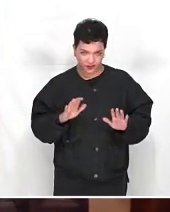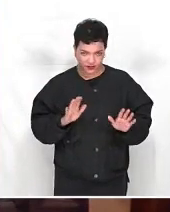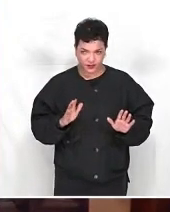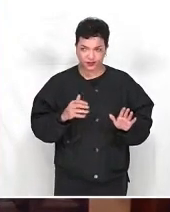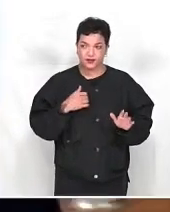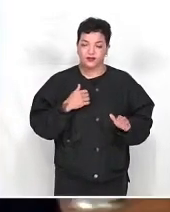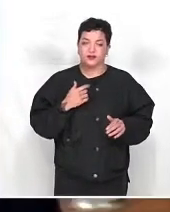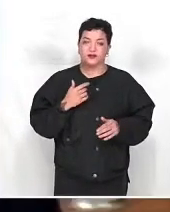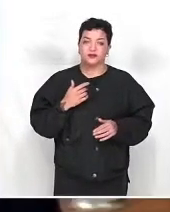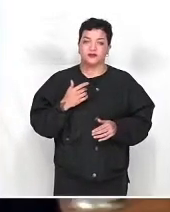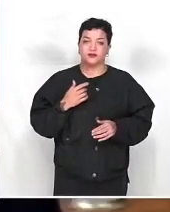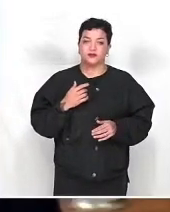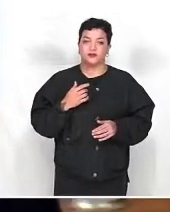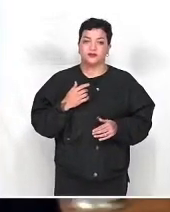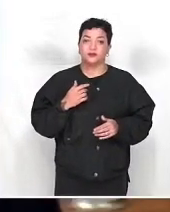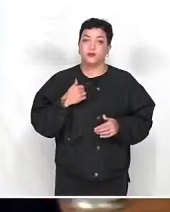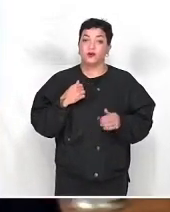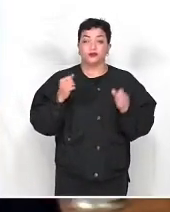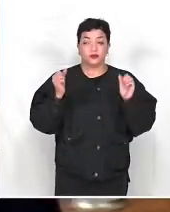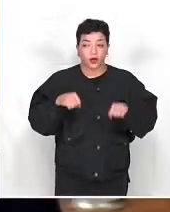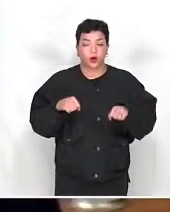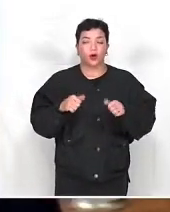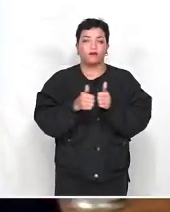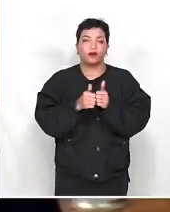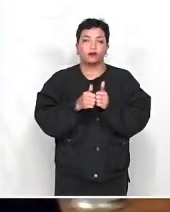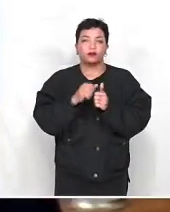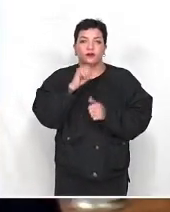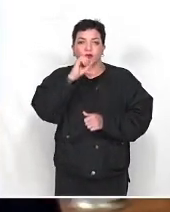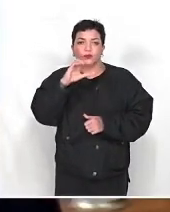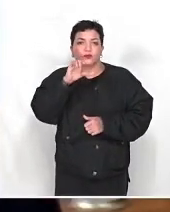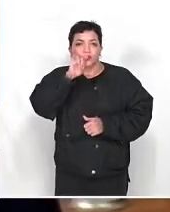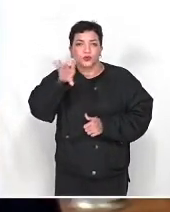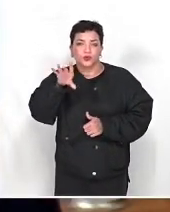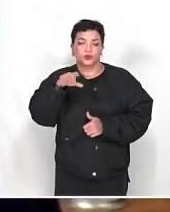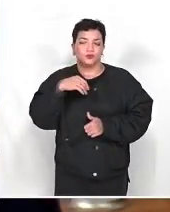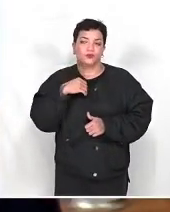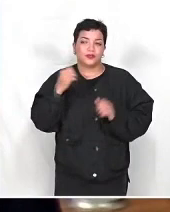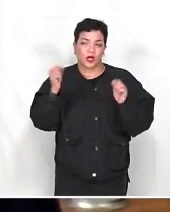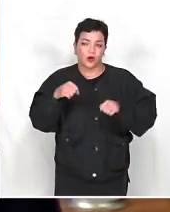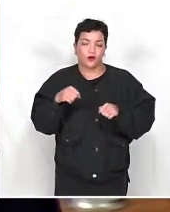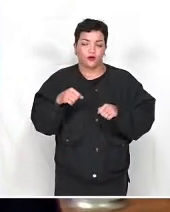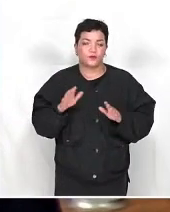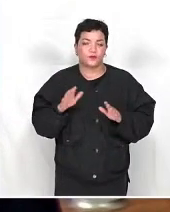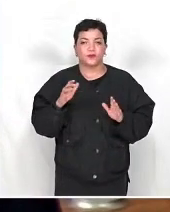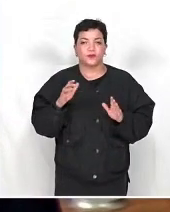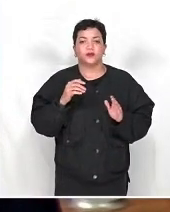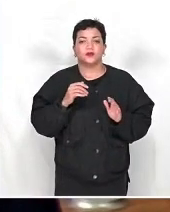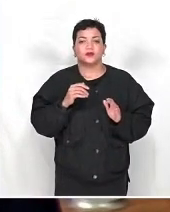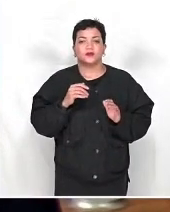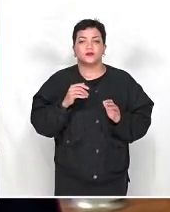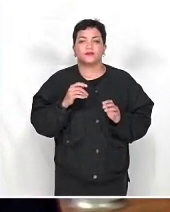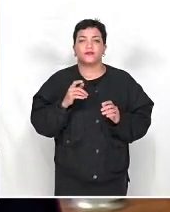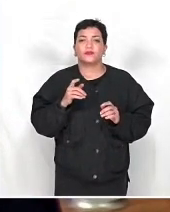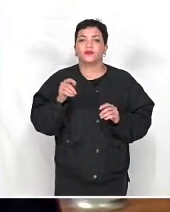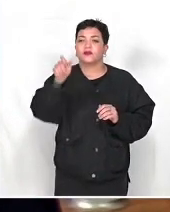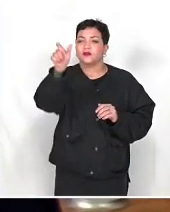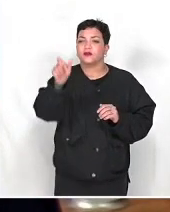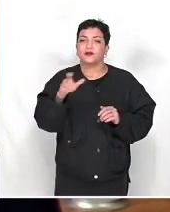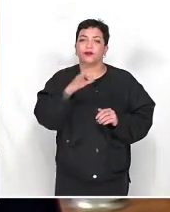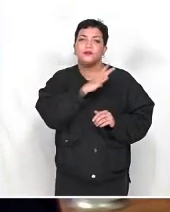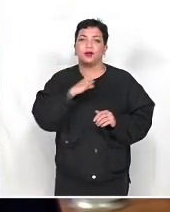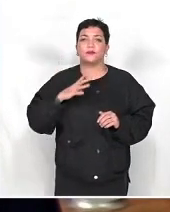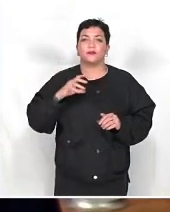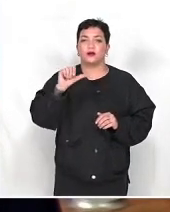collègue Philippe Poutou, mais je partage parfaitement. Simplement pour compléter l'intervention de Géraldine